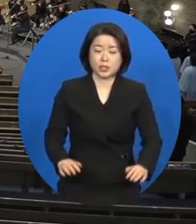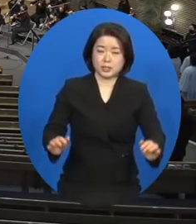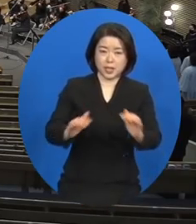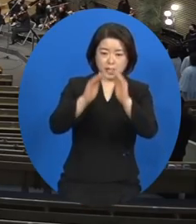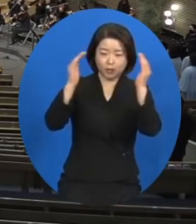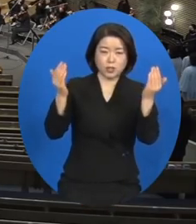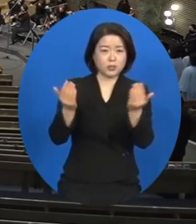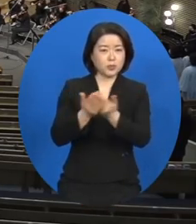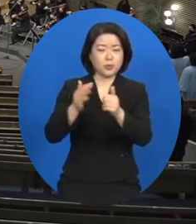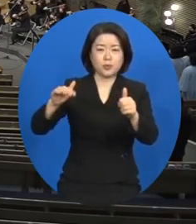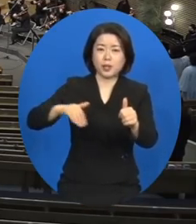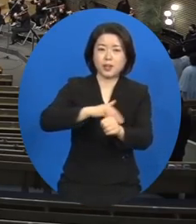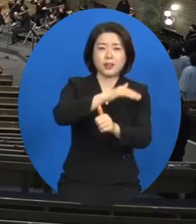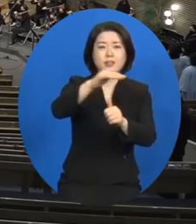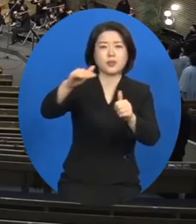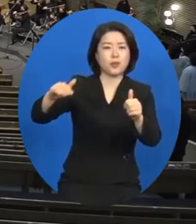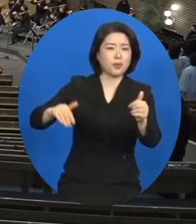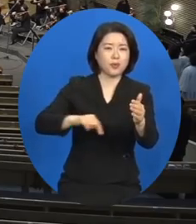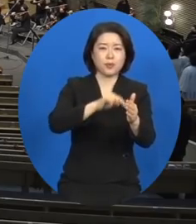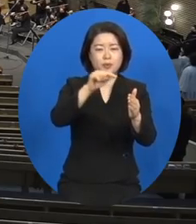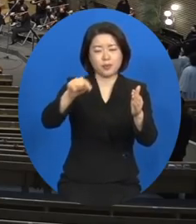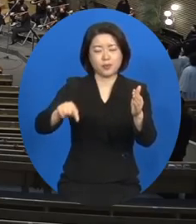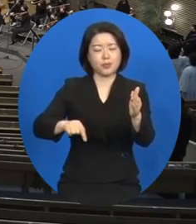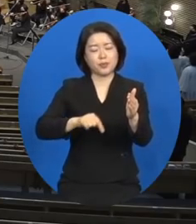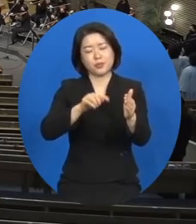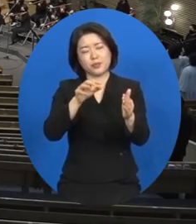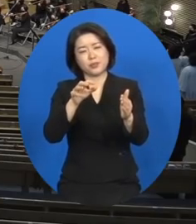모든 상황 속에서